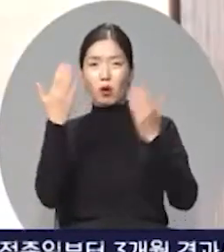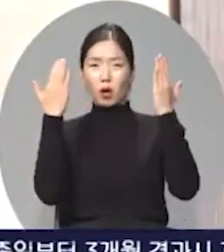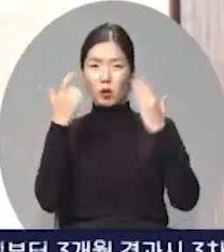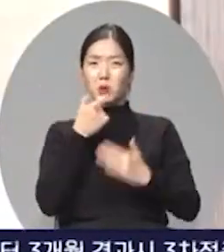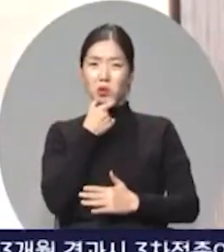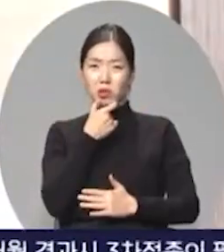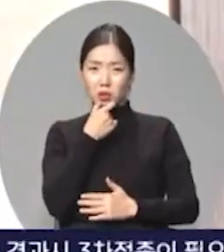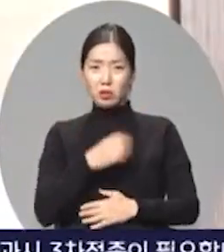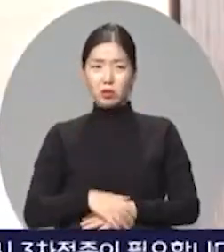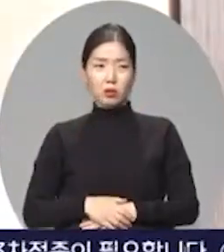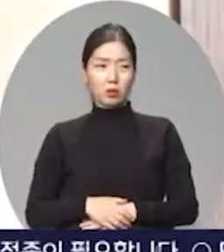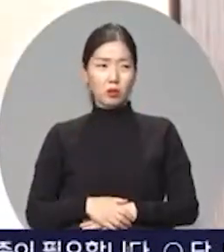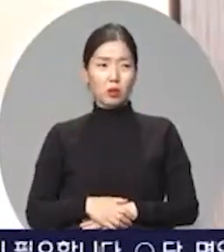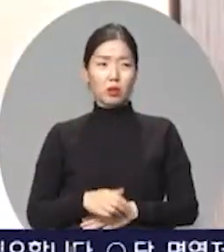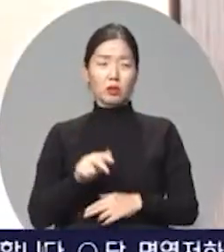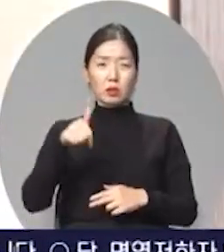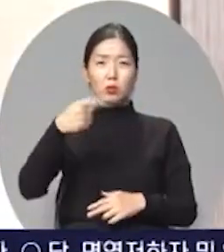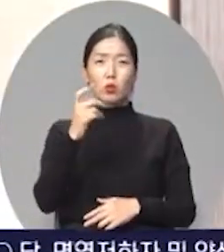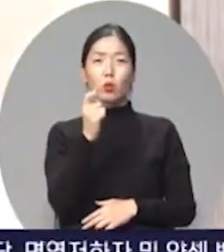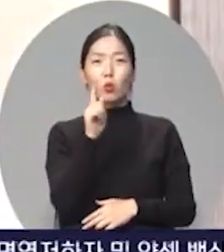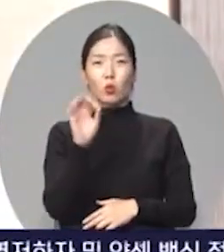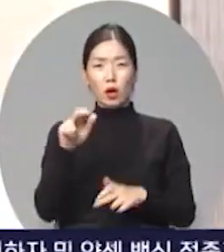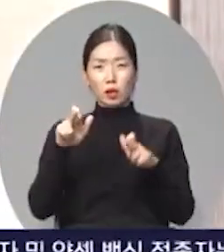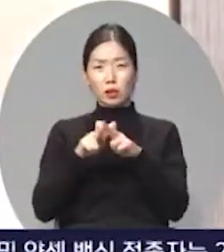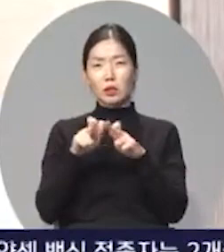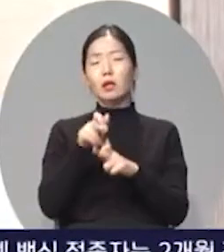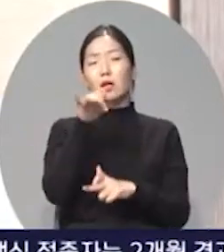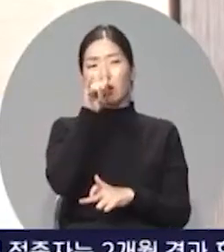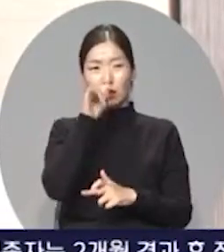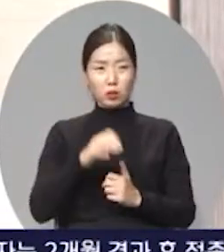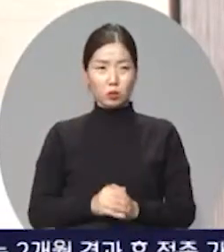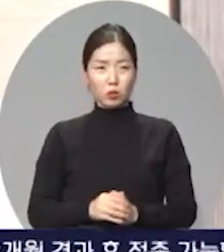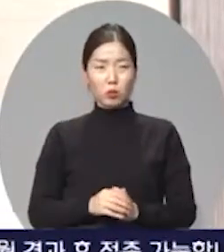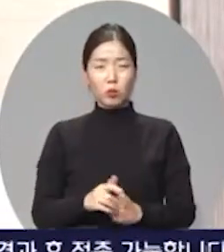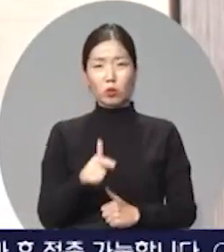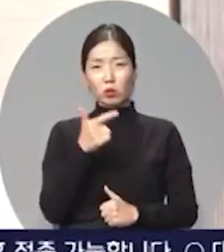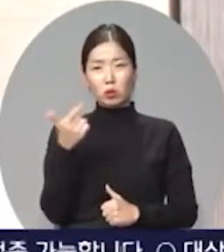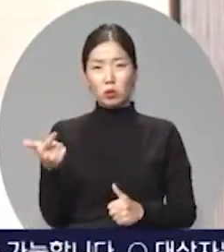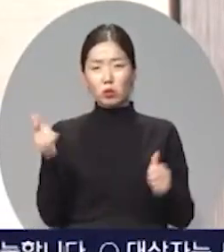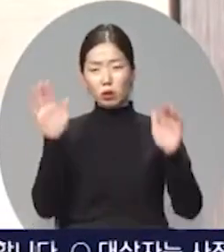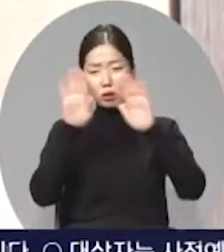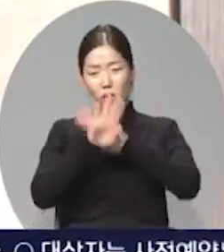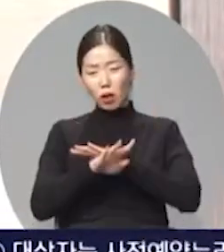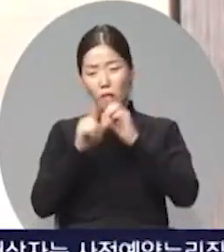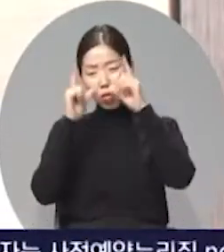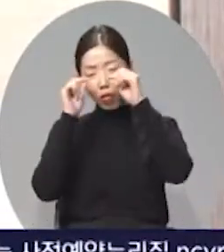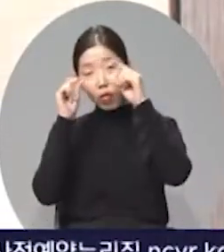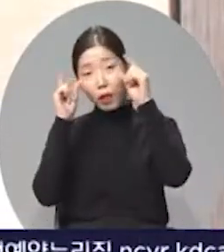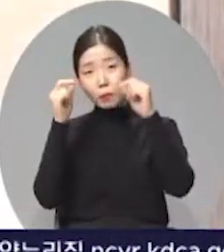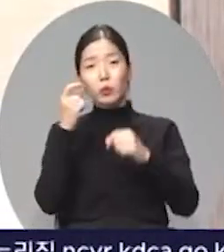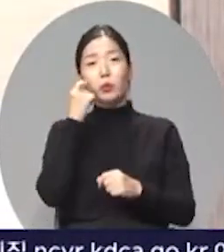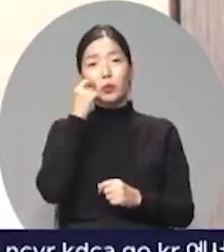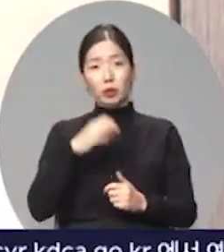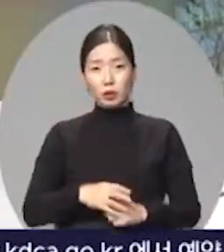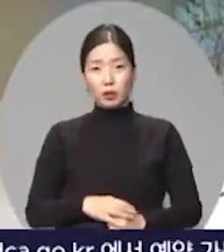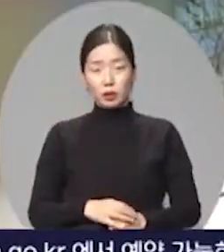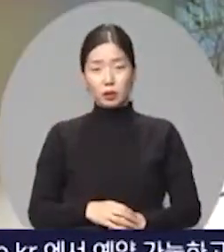싫어요. 지금 공황장애 진단 나오셔가지고요. 저녁에 잠을 못